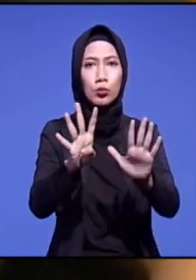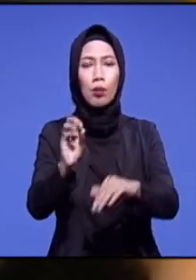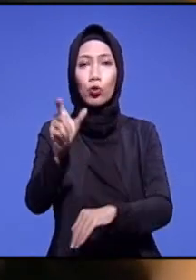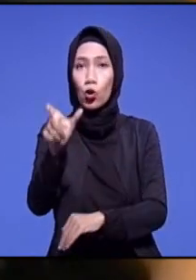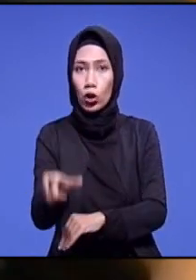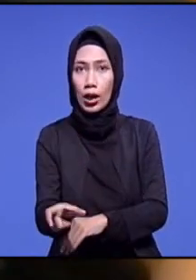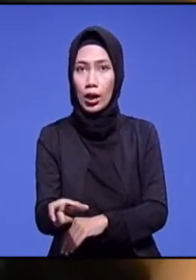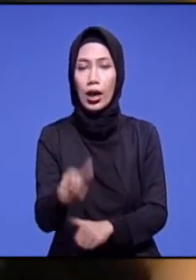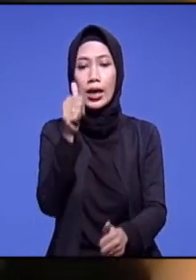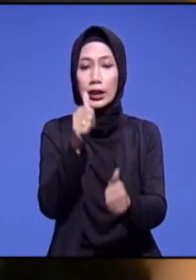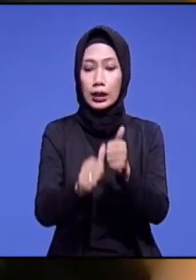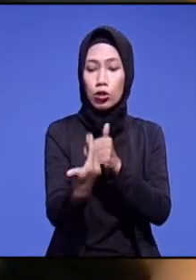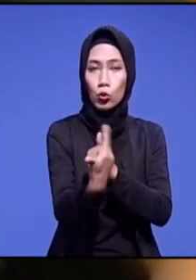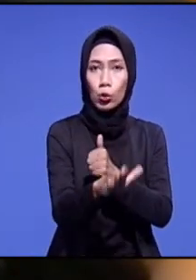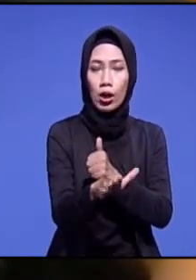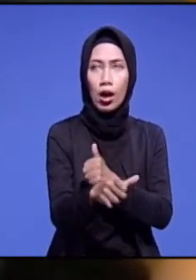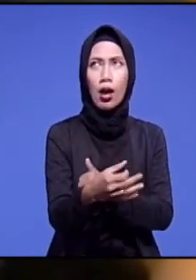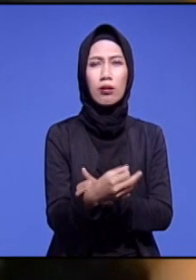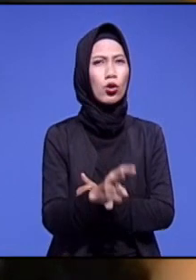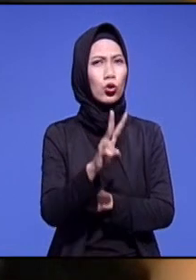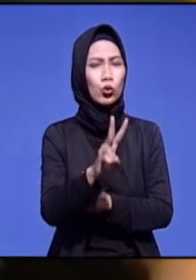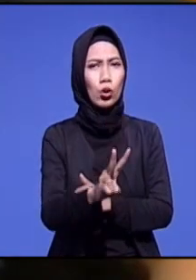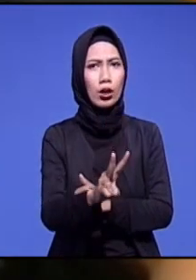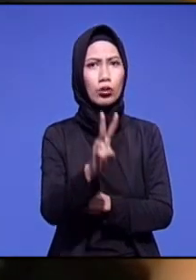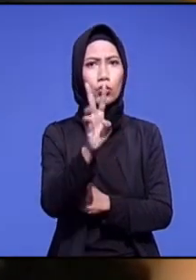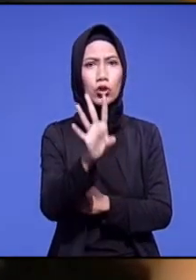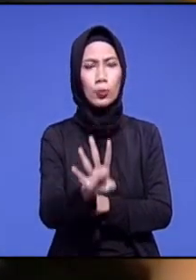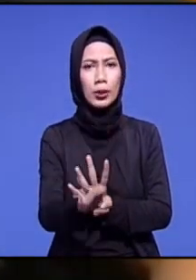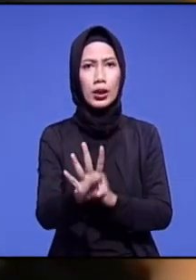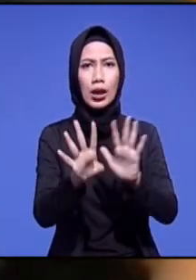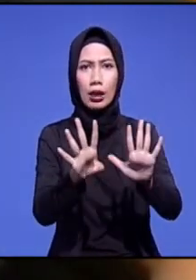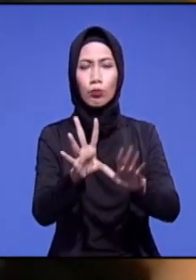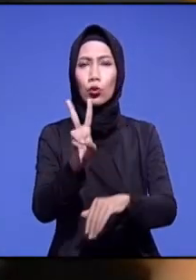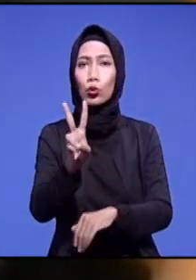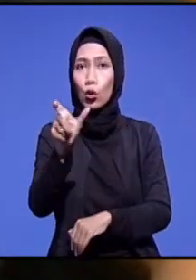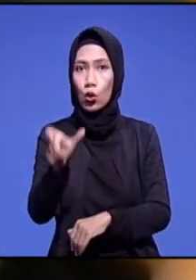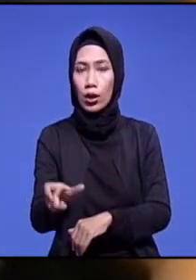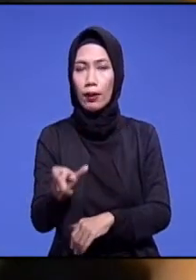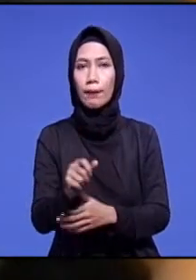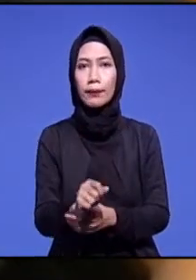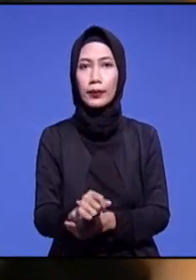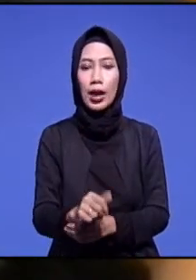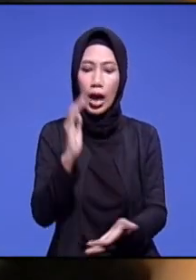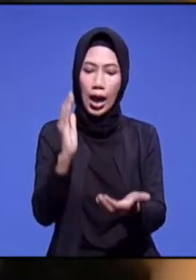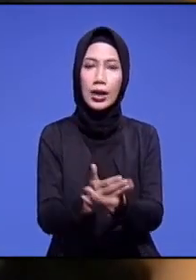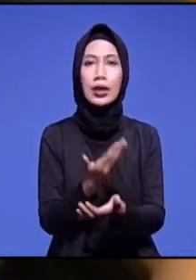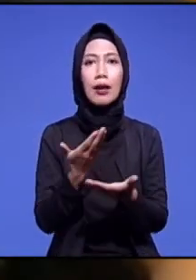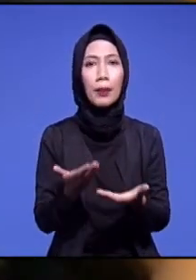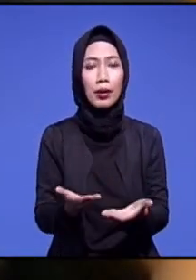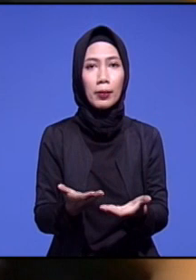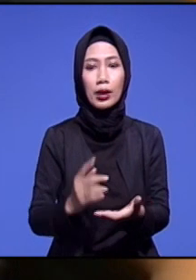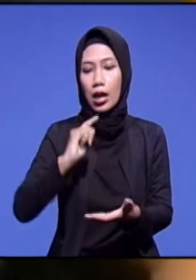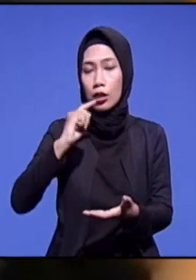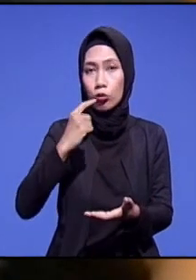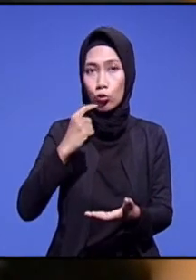yang dites swab baru 292 orang. Dari hasil tes swab tersebut yang